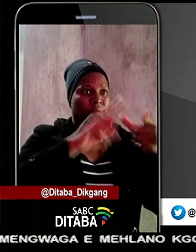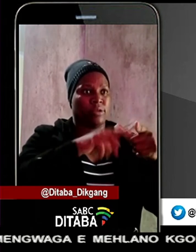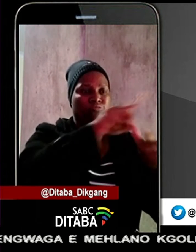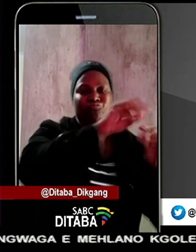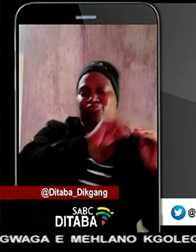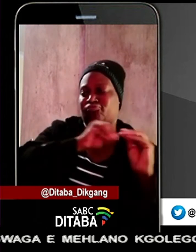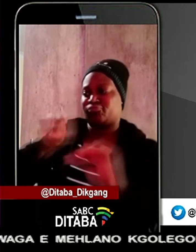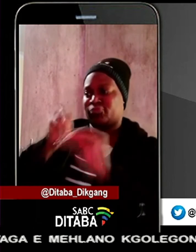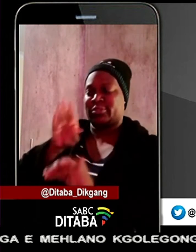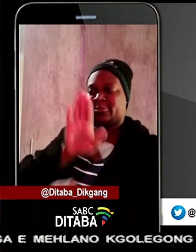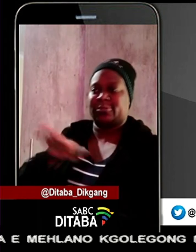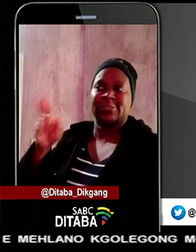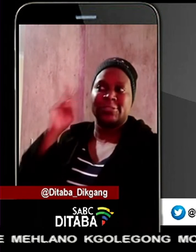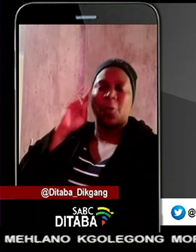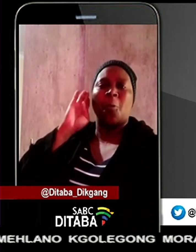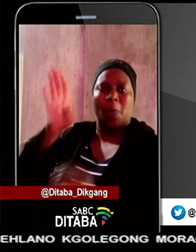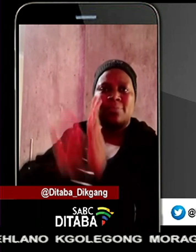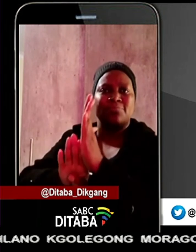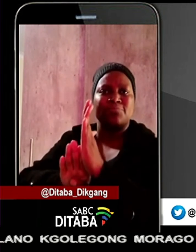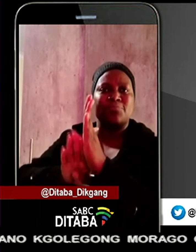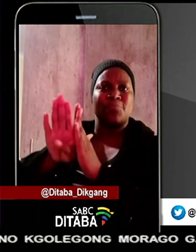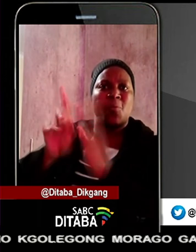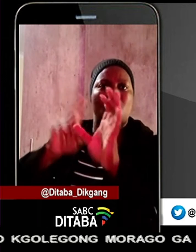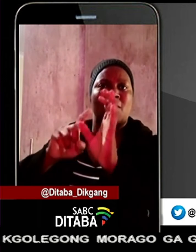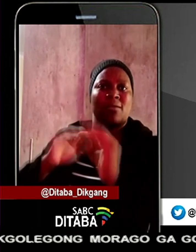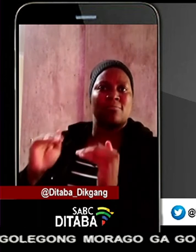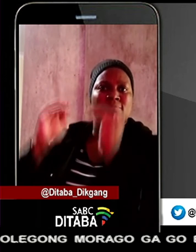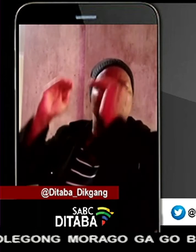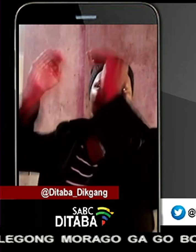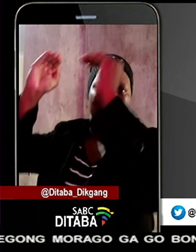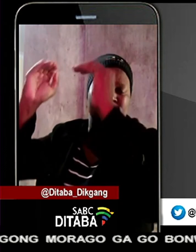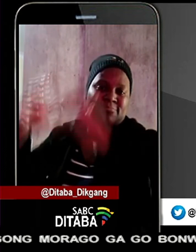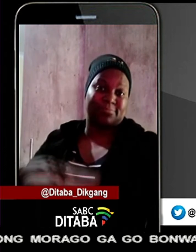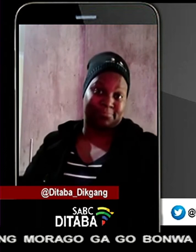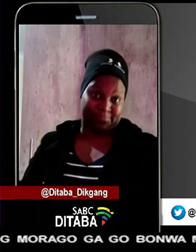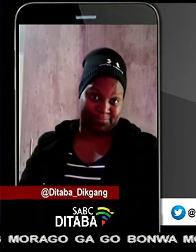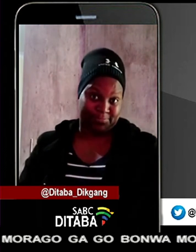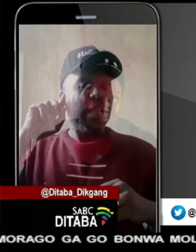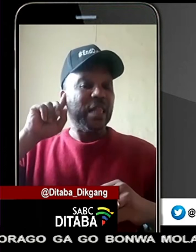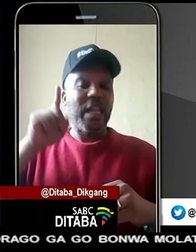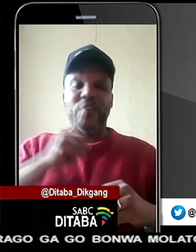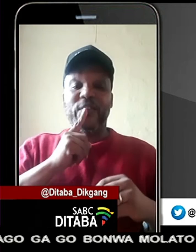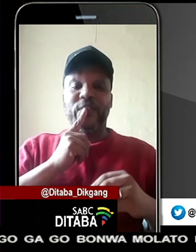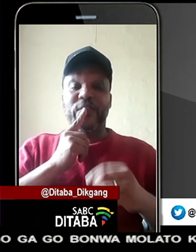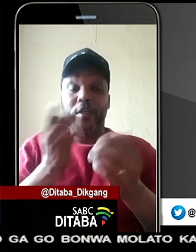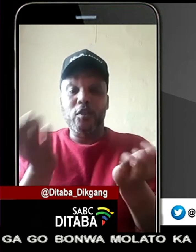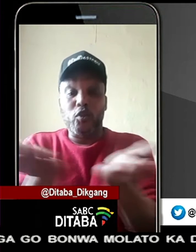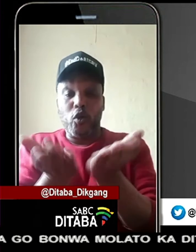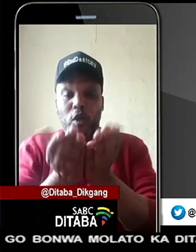ga go tlhahlwe le go thwala barutiši ba go sekwe gobane ke bona bao ba kwešišago bokaone.